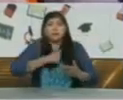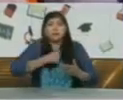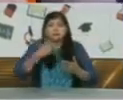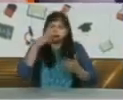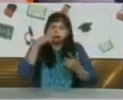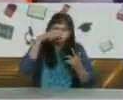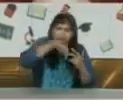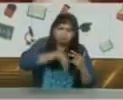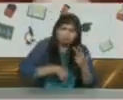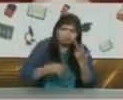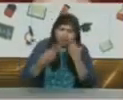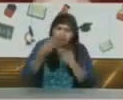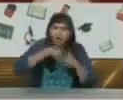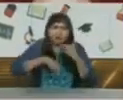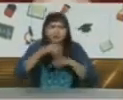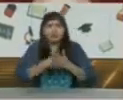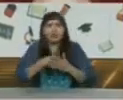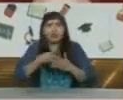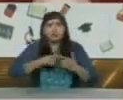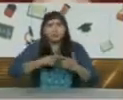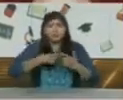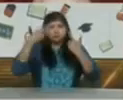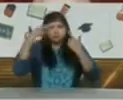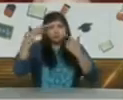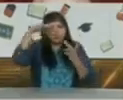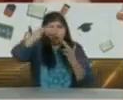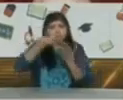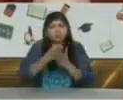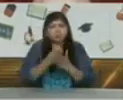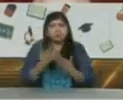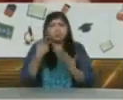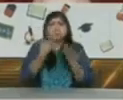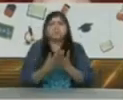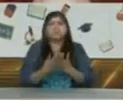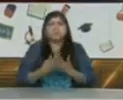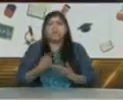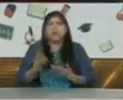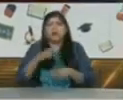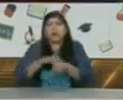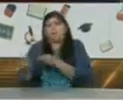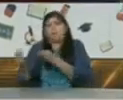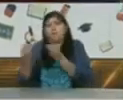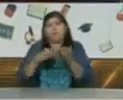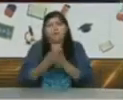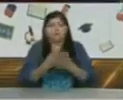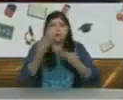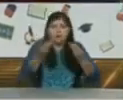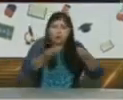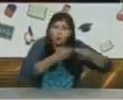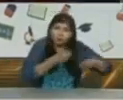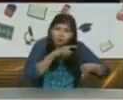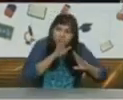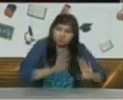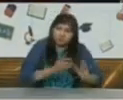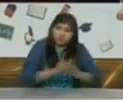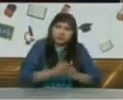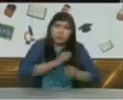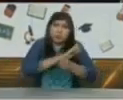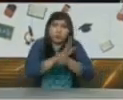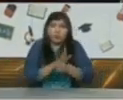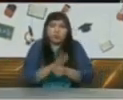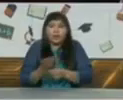का, खुद को जानने का एक अवसर भी मिला होगा। कोरोना काल में एक और